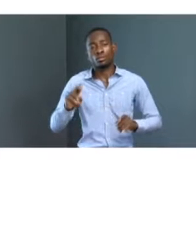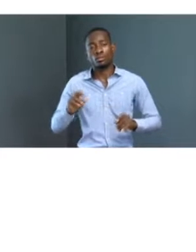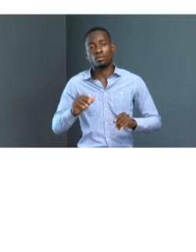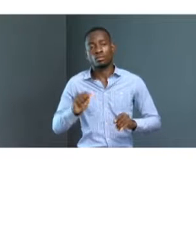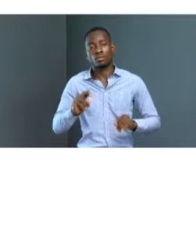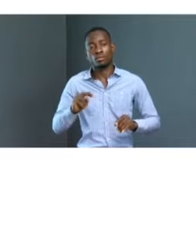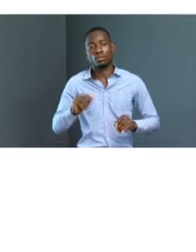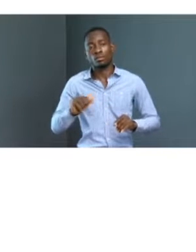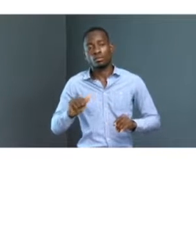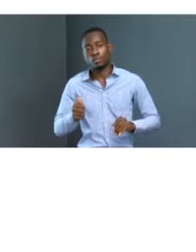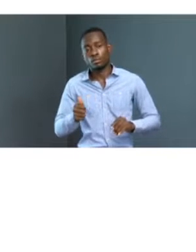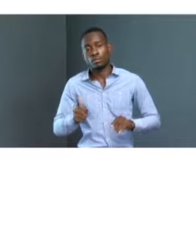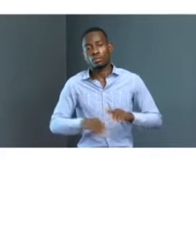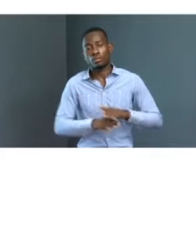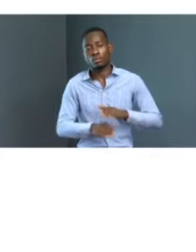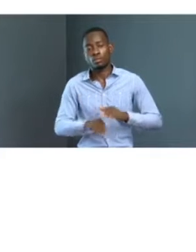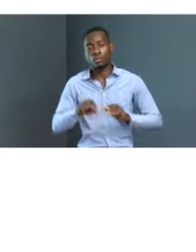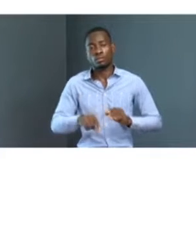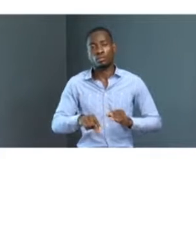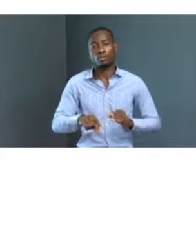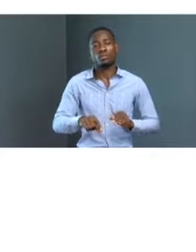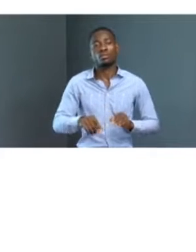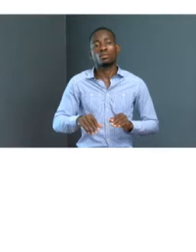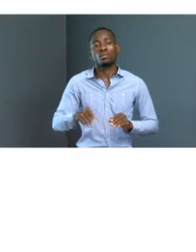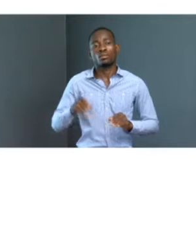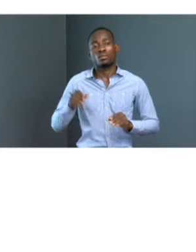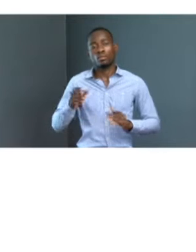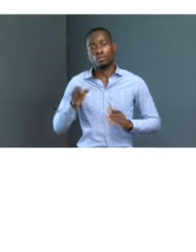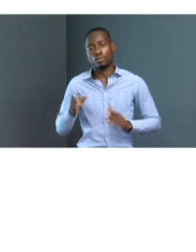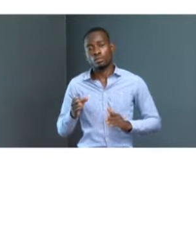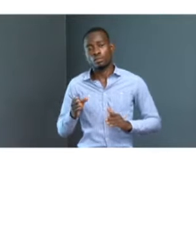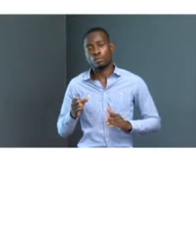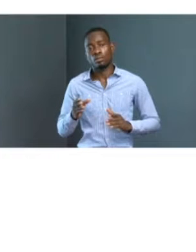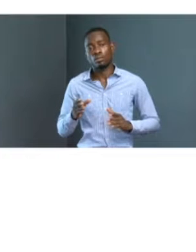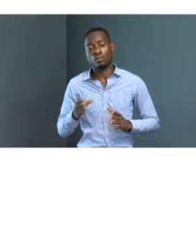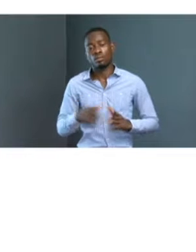d'autres bases azotées que sont l'adénine, la guanine et la cytosine.